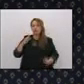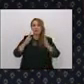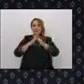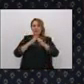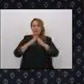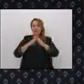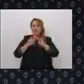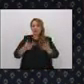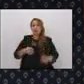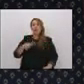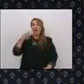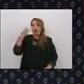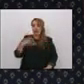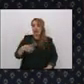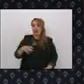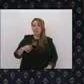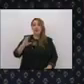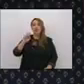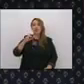حد الآن